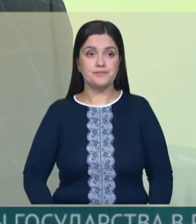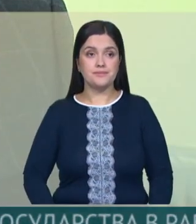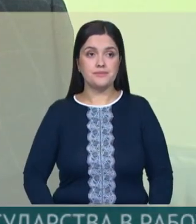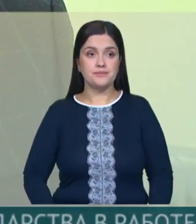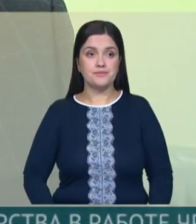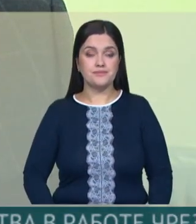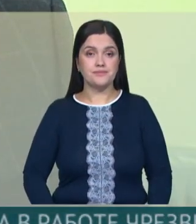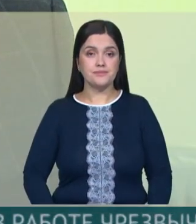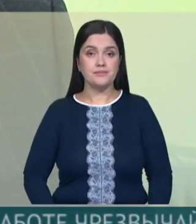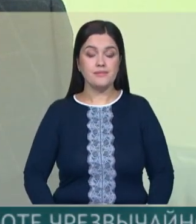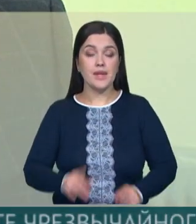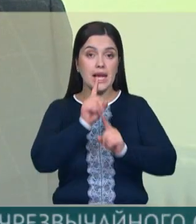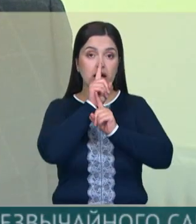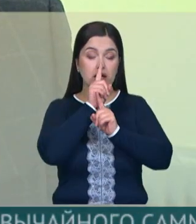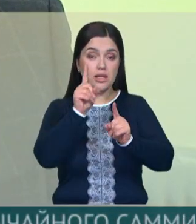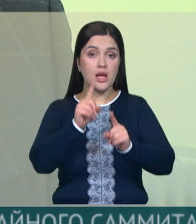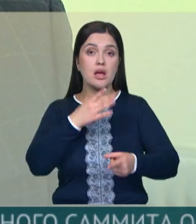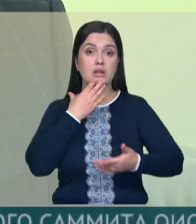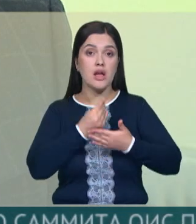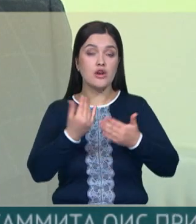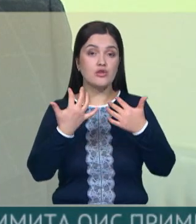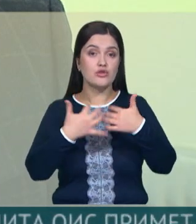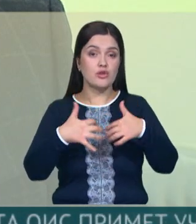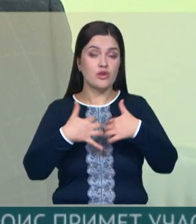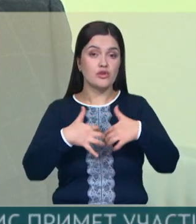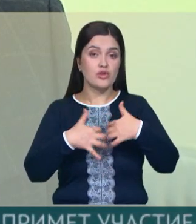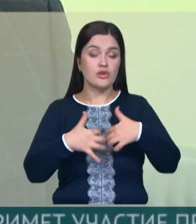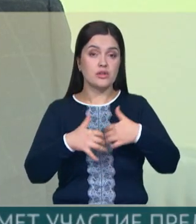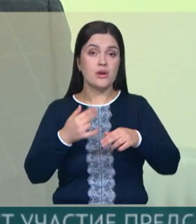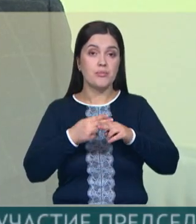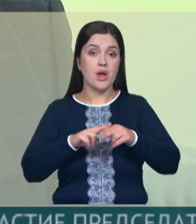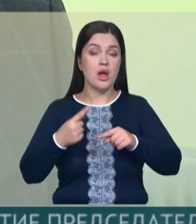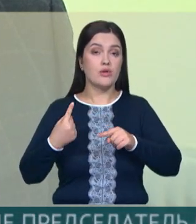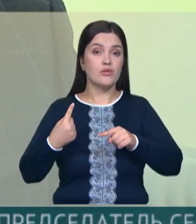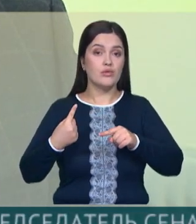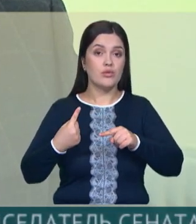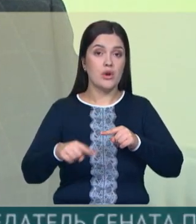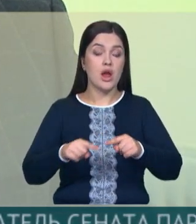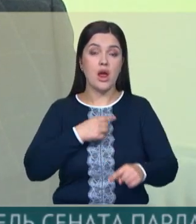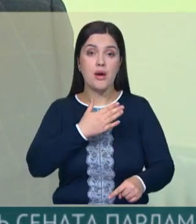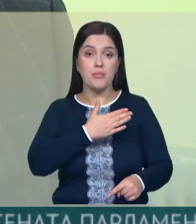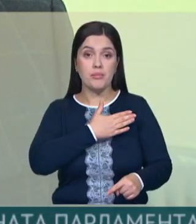страны. Отличие нашего счетчика от других аналогов, мы